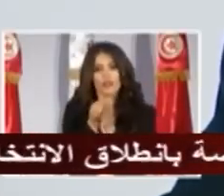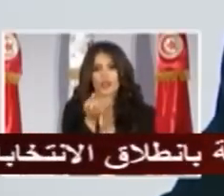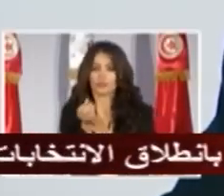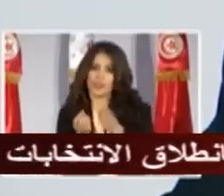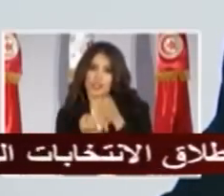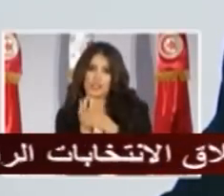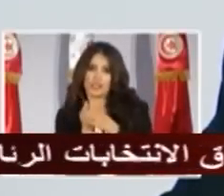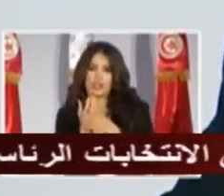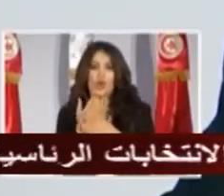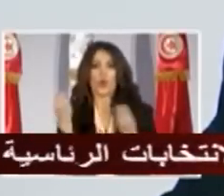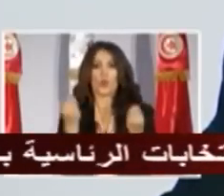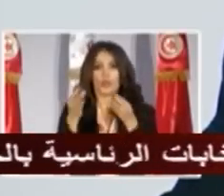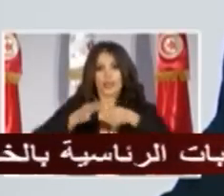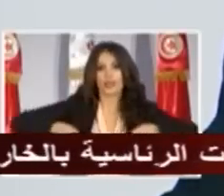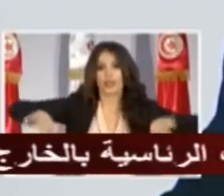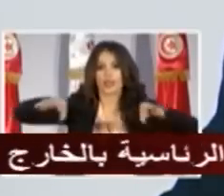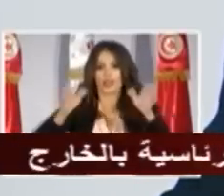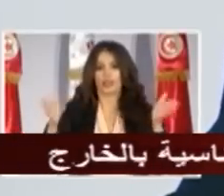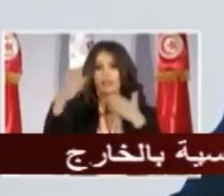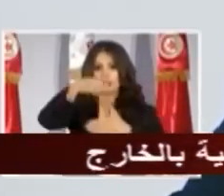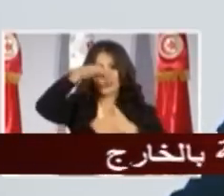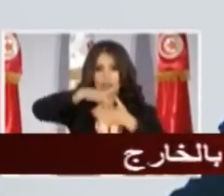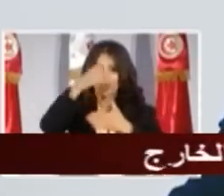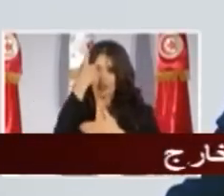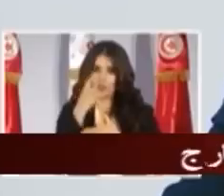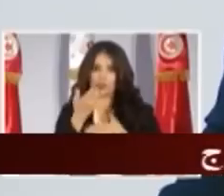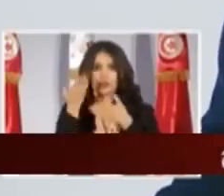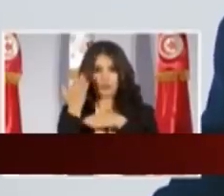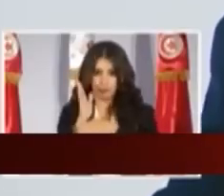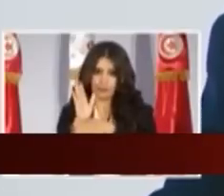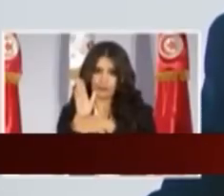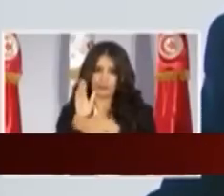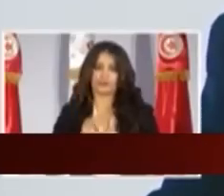الاقتراع لنهار اليوم